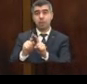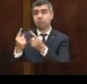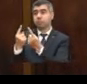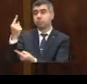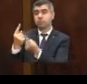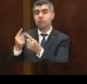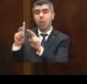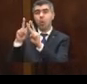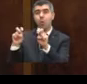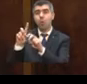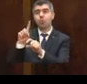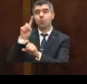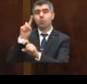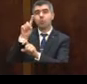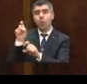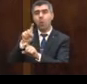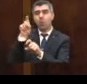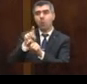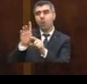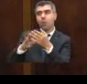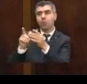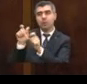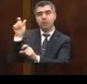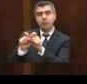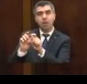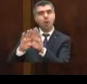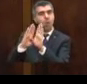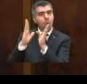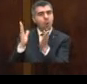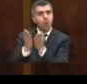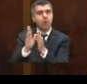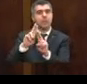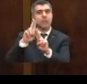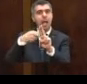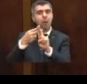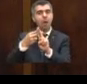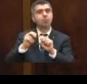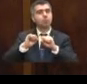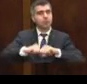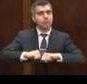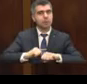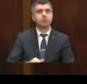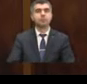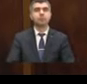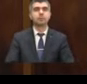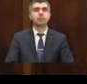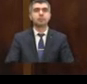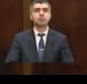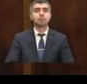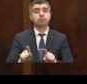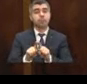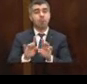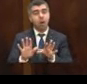شعبيا الكل يجمع على الجواب نعم، والعبرة